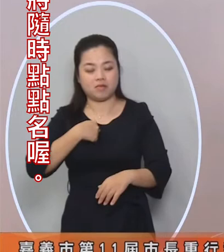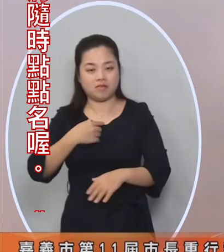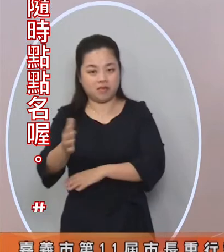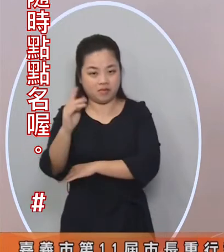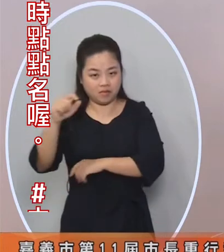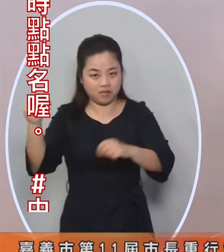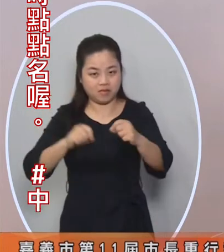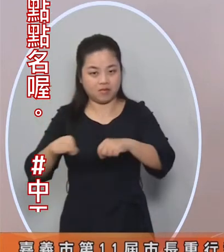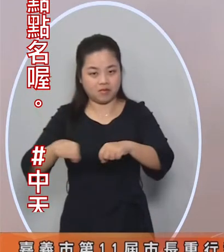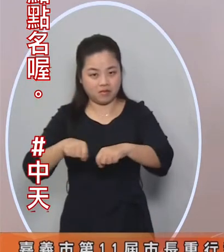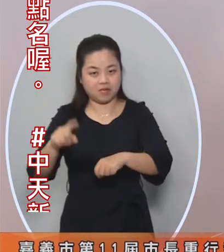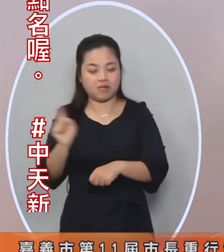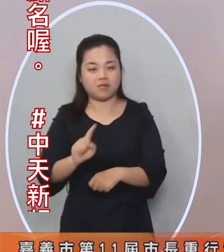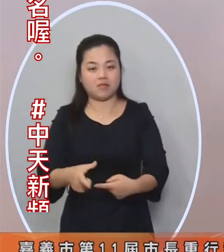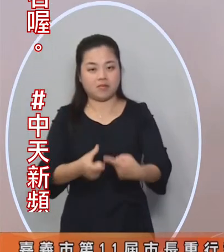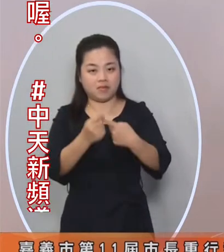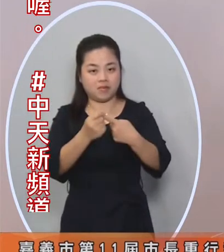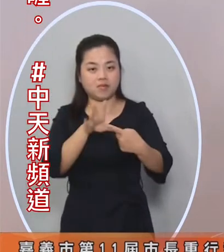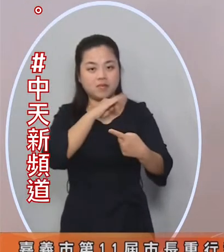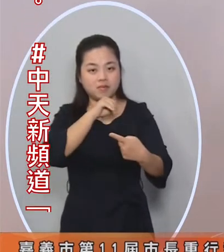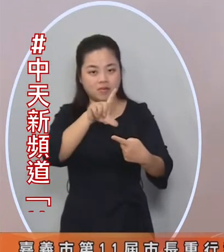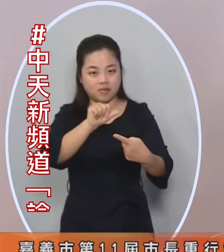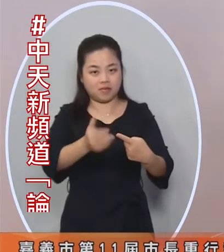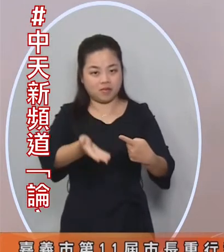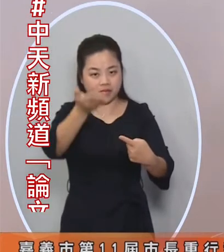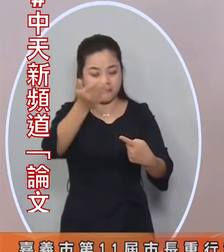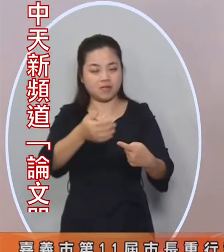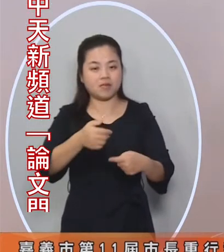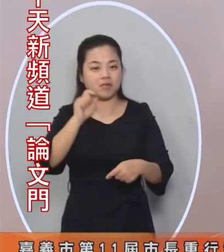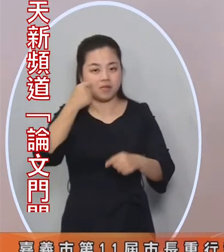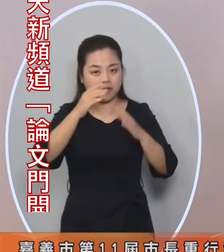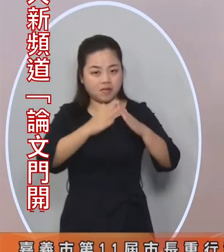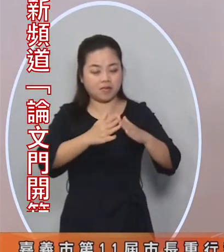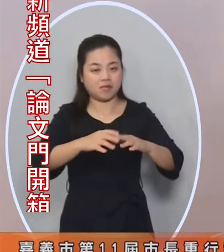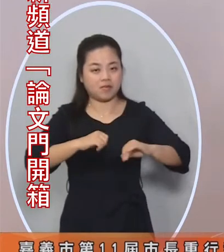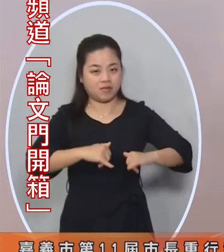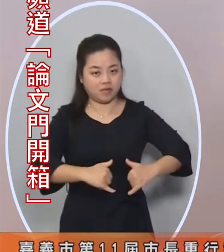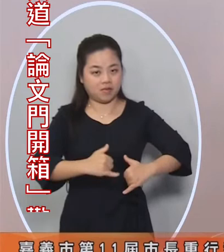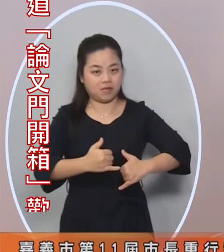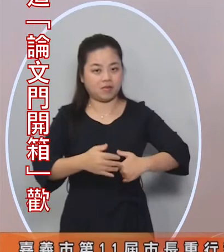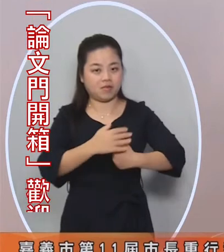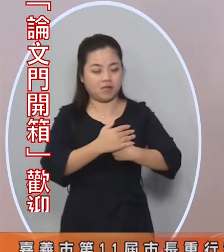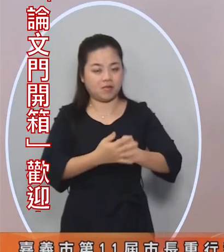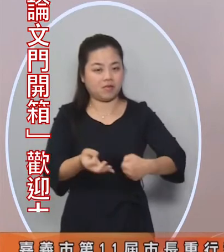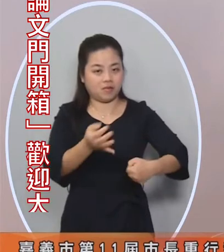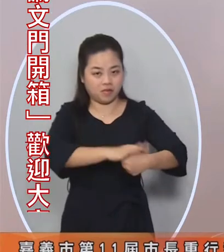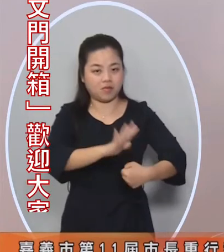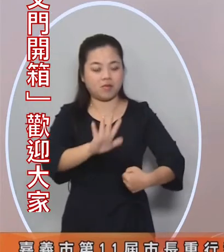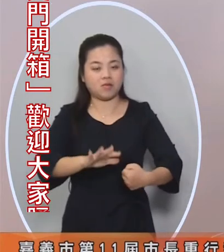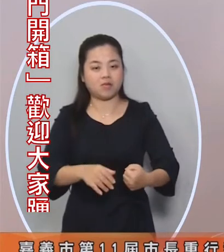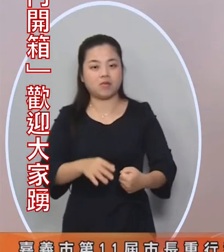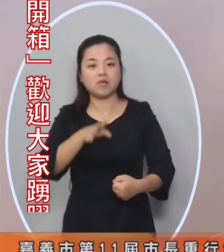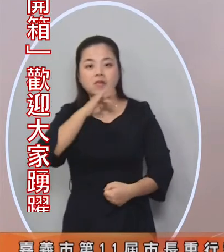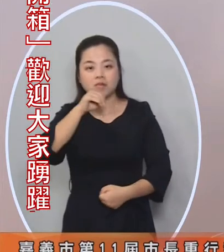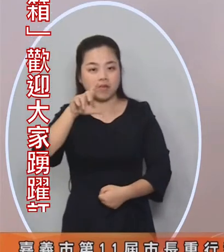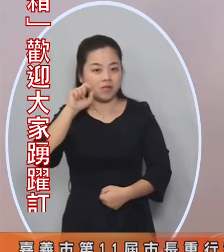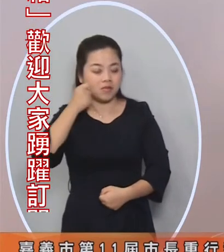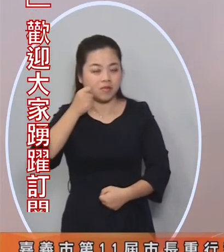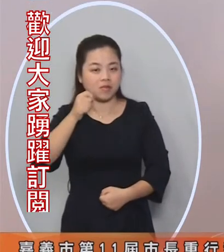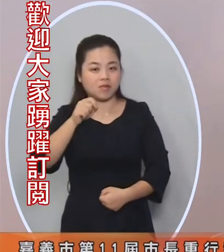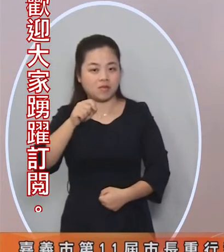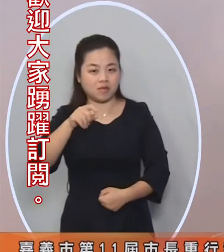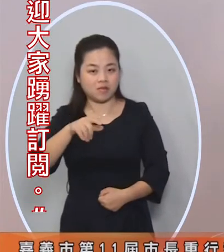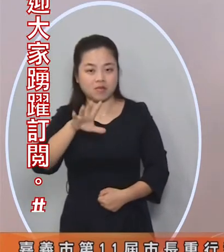策如下：一、65岁以上嘉义市民健保优惠补助。嘉义市65岁以上